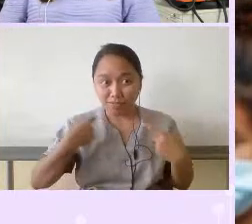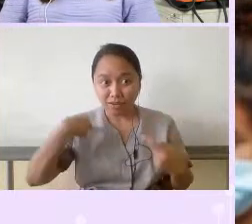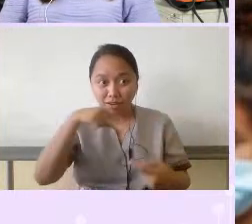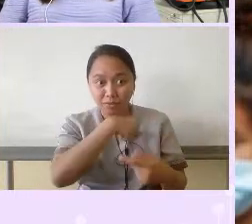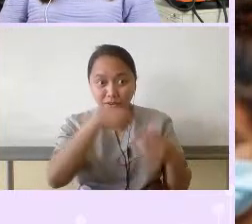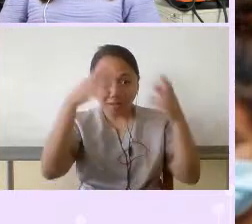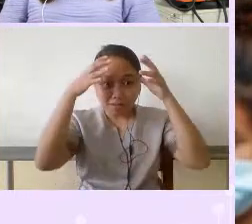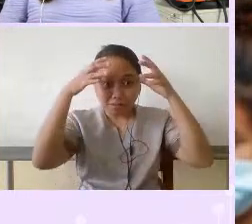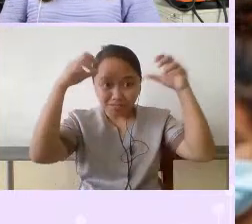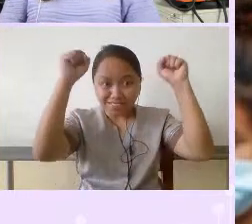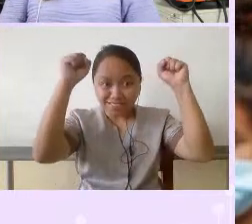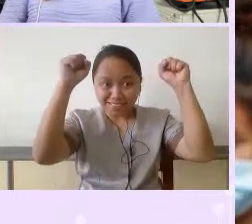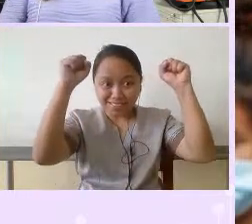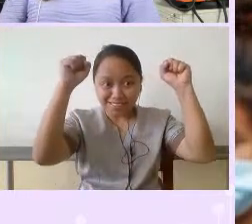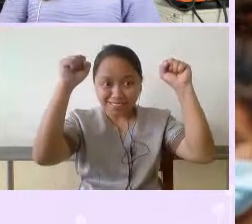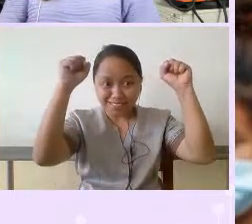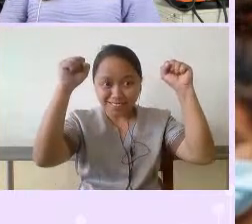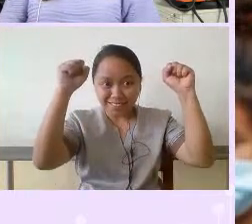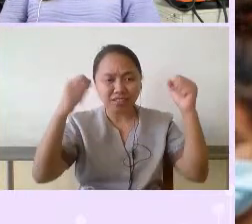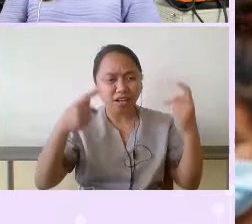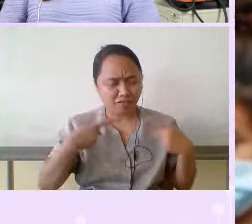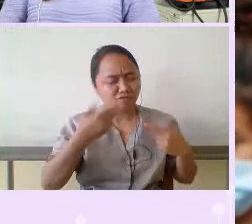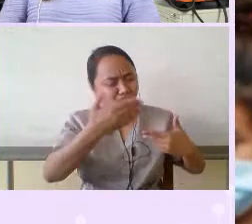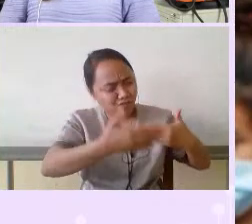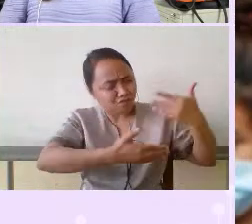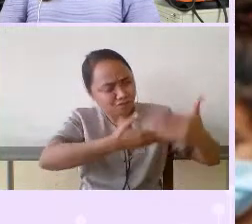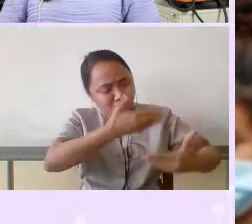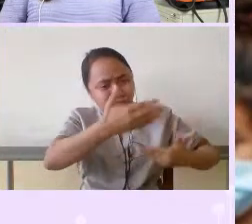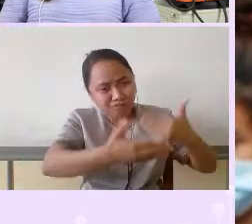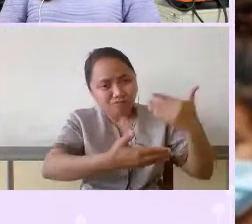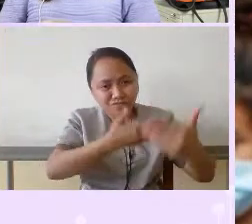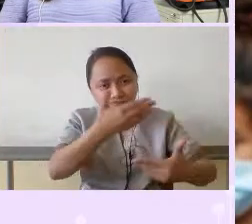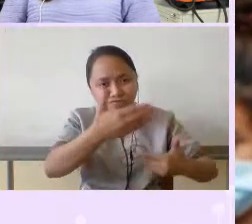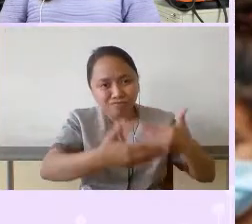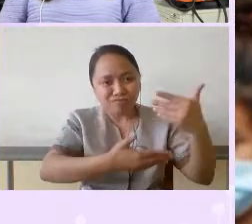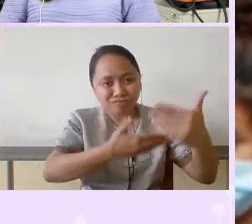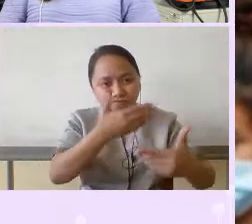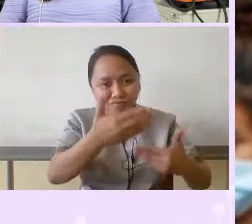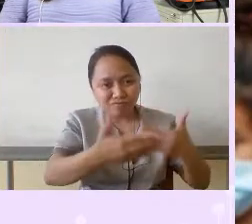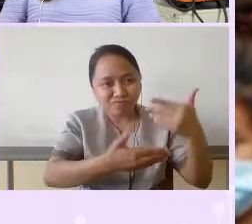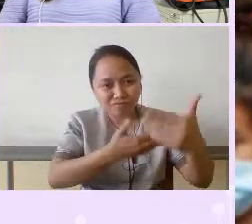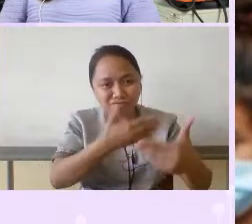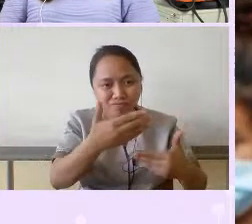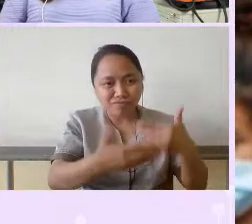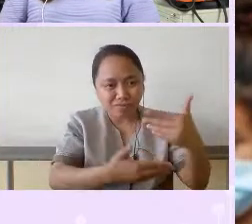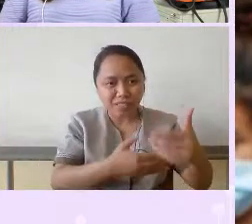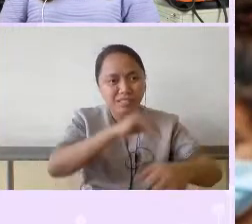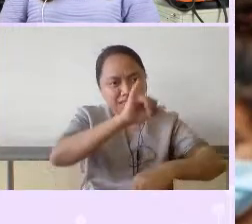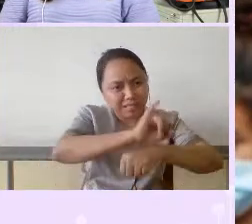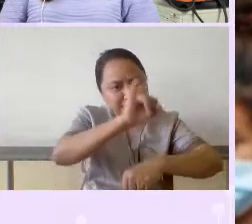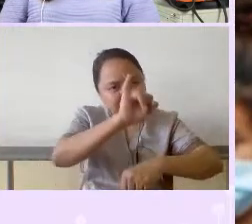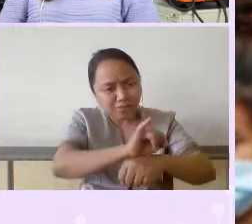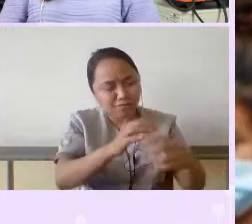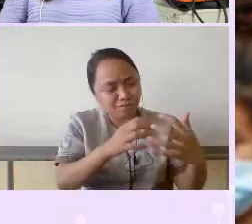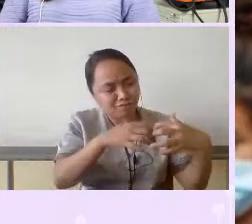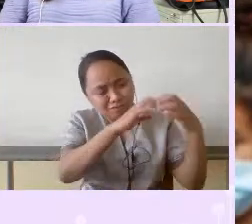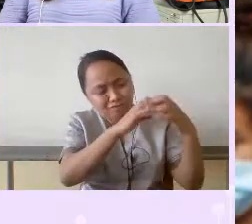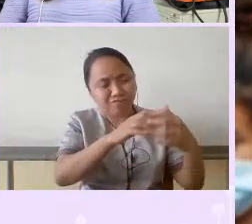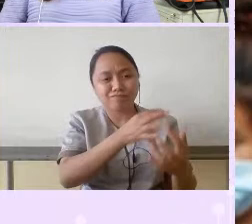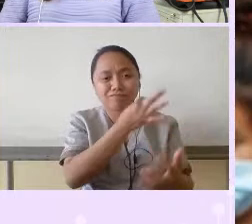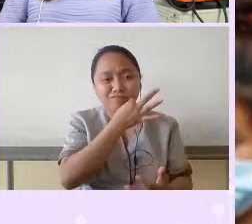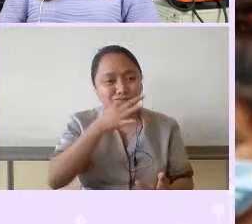na kinabibilangan ng mga sumusunod. So, ito yung mga industriya, ang agriculture,